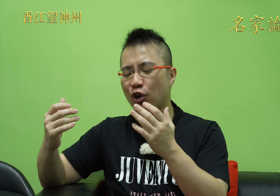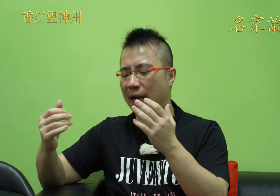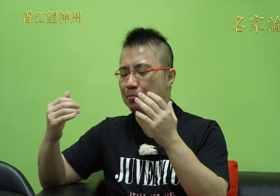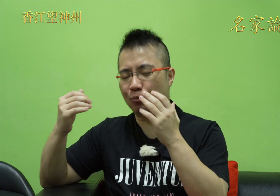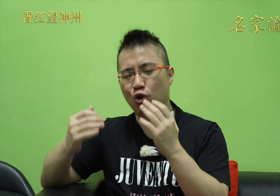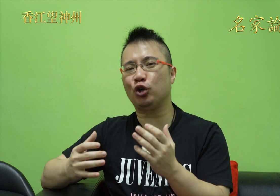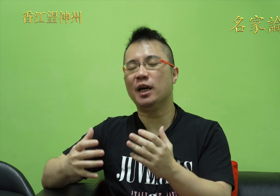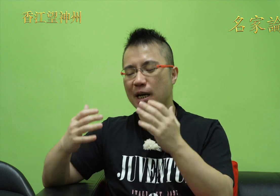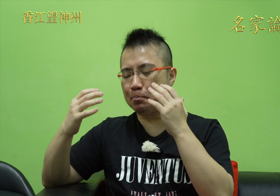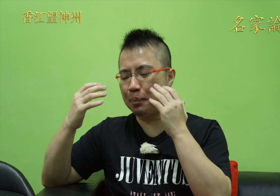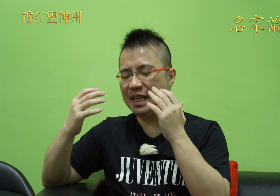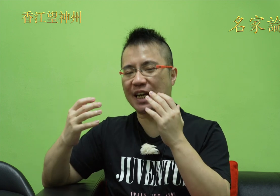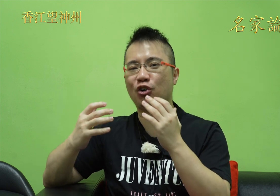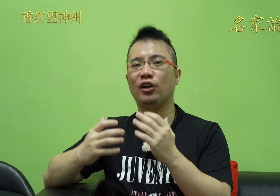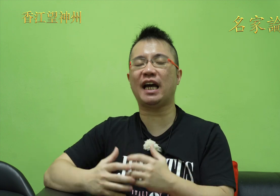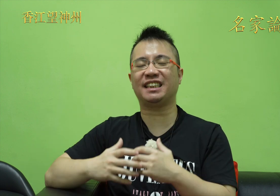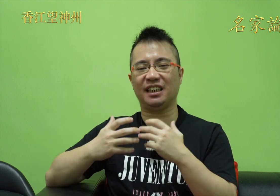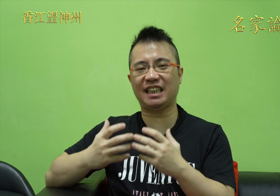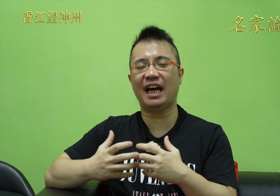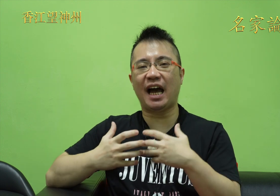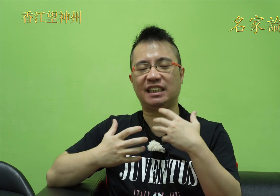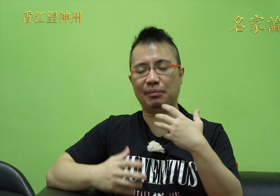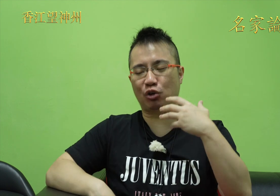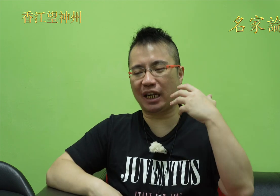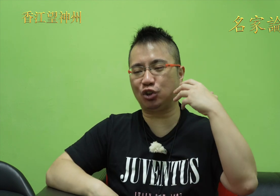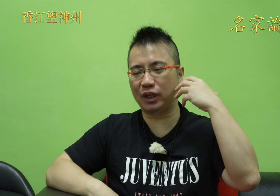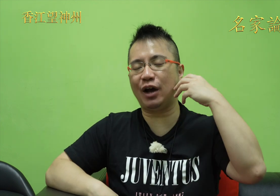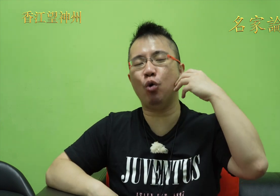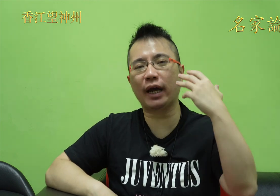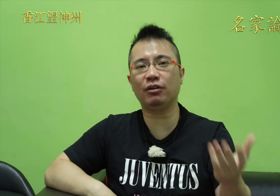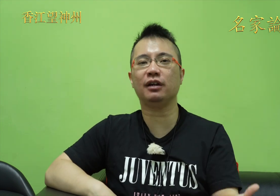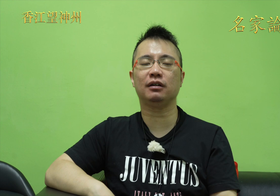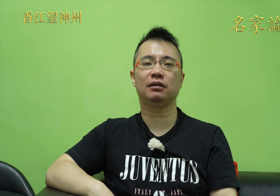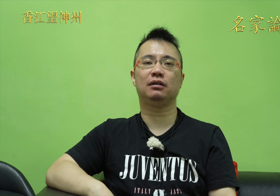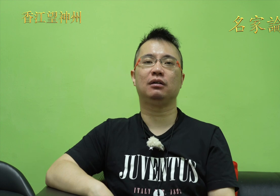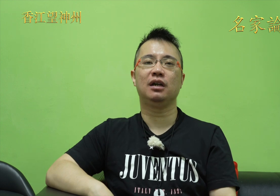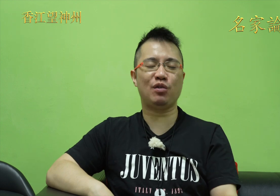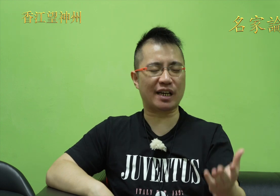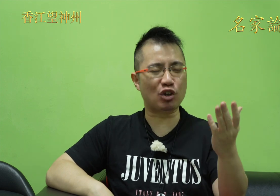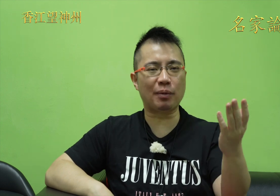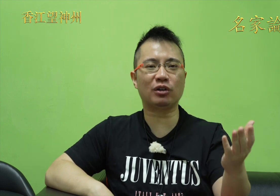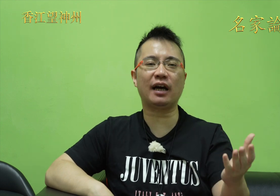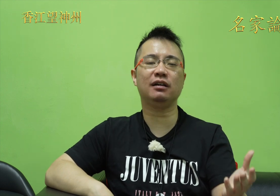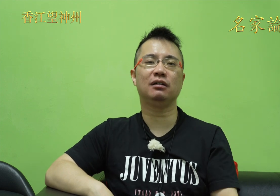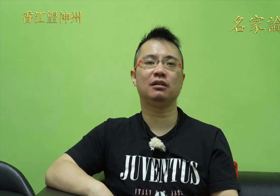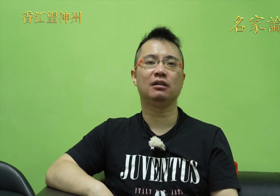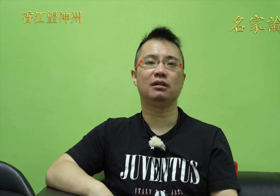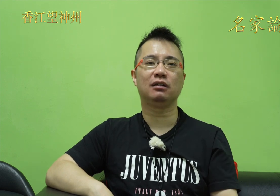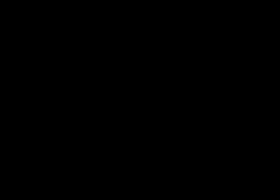邊一樣嘢唔亂？有邊一樣嘢喺疫情之下係市民覺得你做得係 OK 嘅咧？你揾一樣俾我睇。